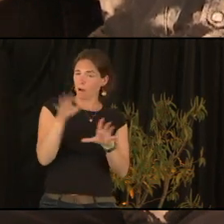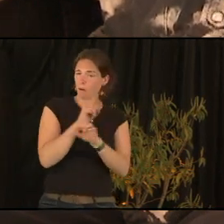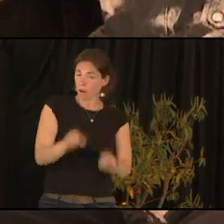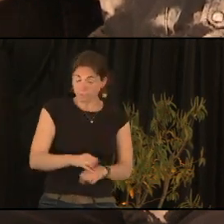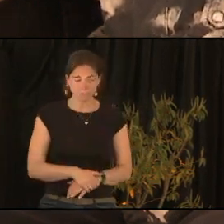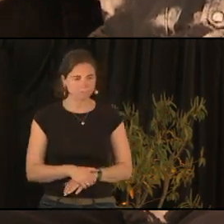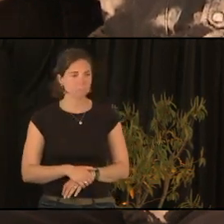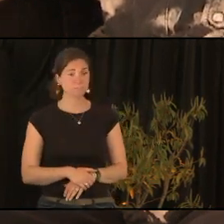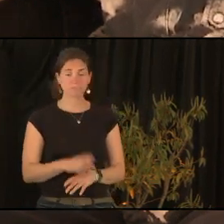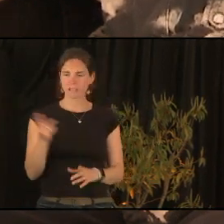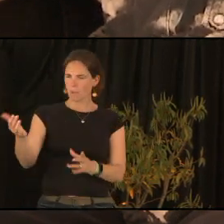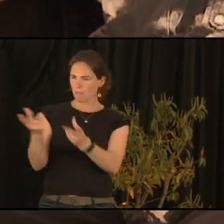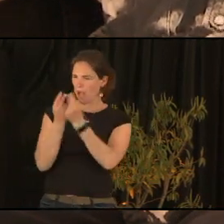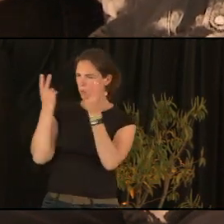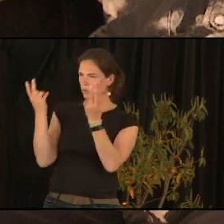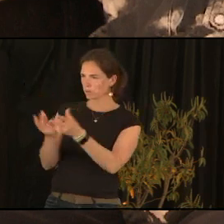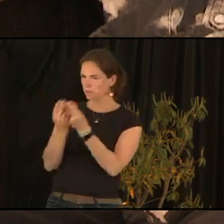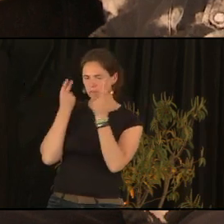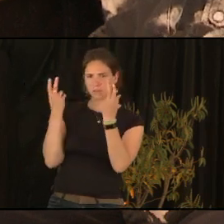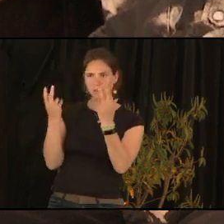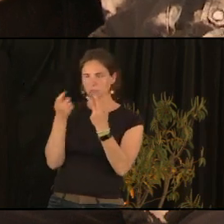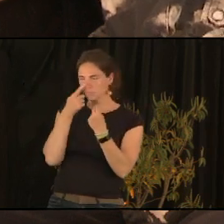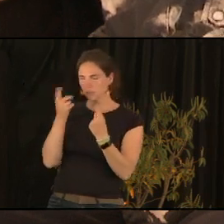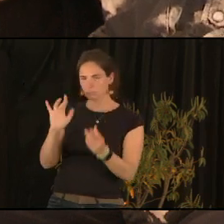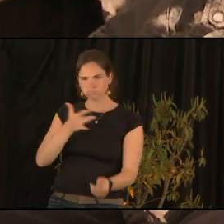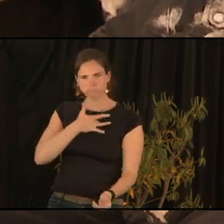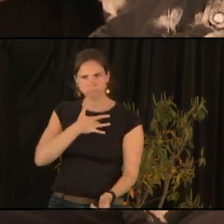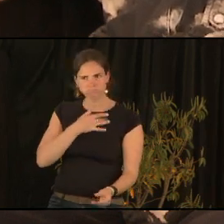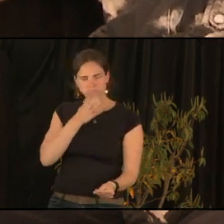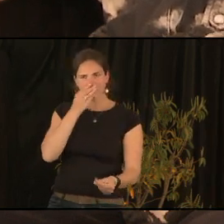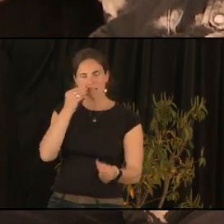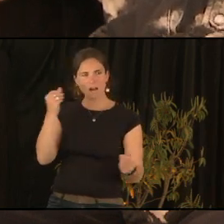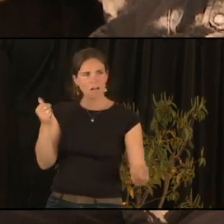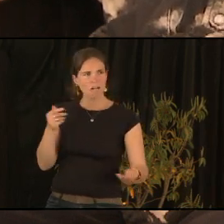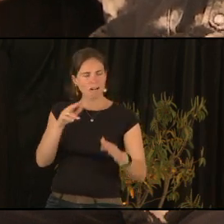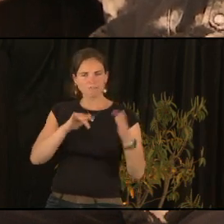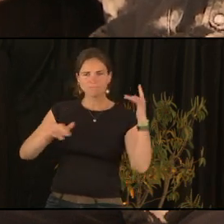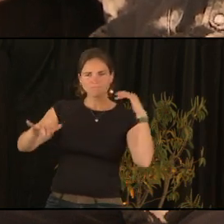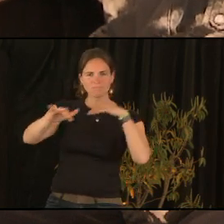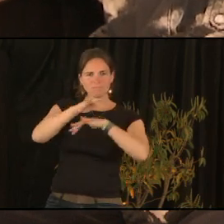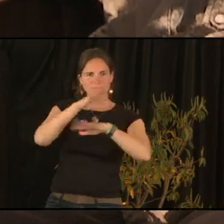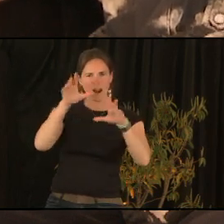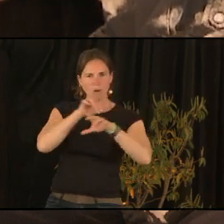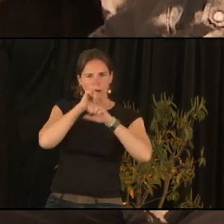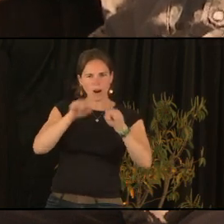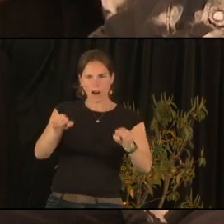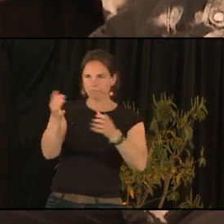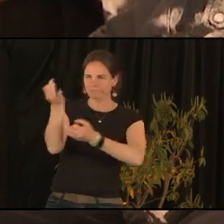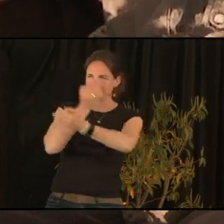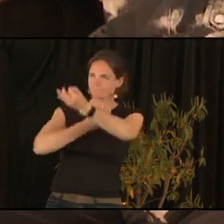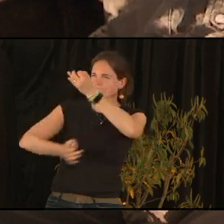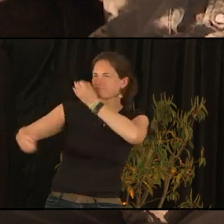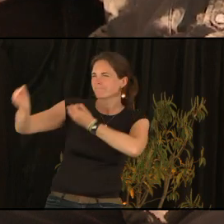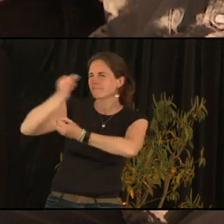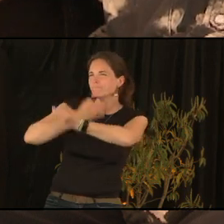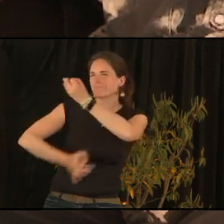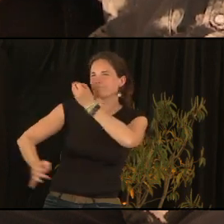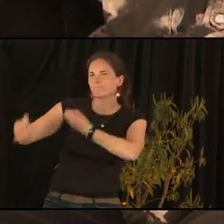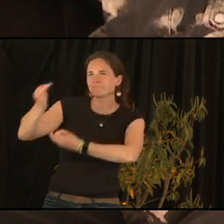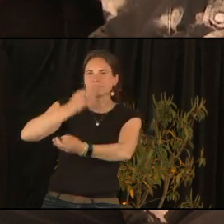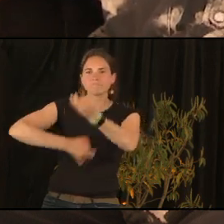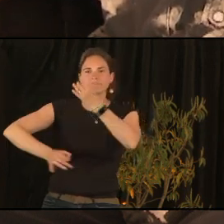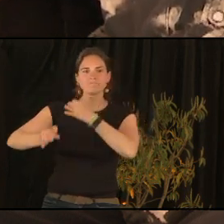de ce lieu, ça m'a fait un effet... incroyable. J'ai trouvé que c'était un lieu d'une intensité narrative incroyable. C'est-à-dire que je me